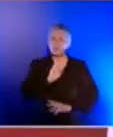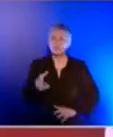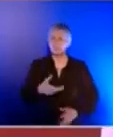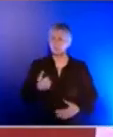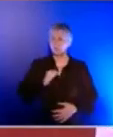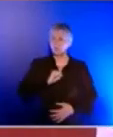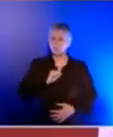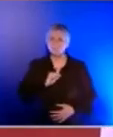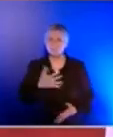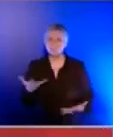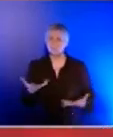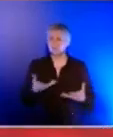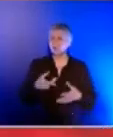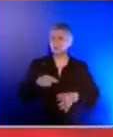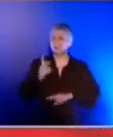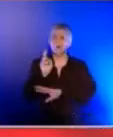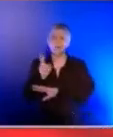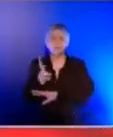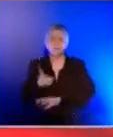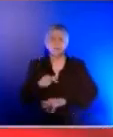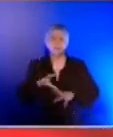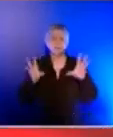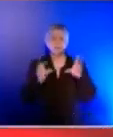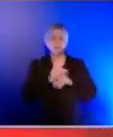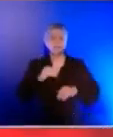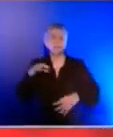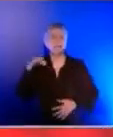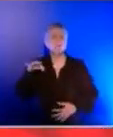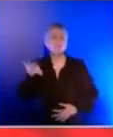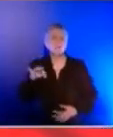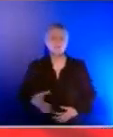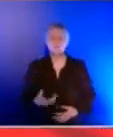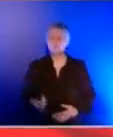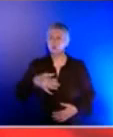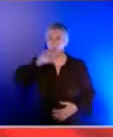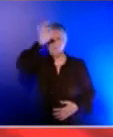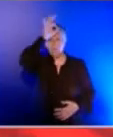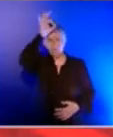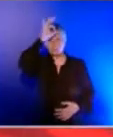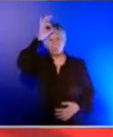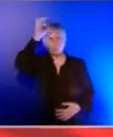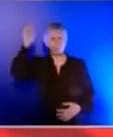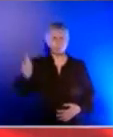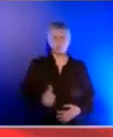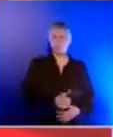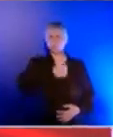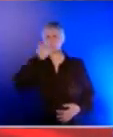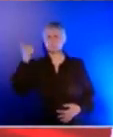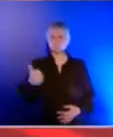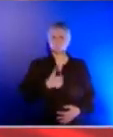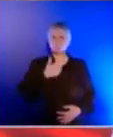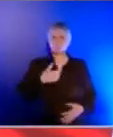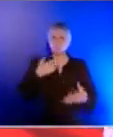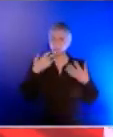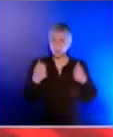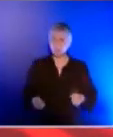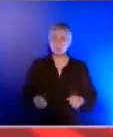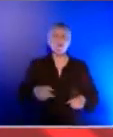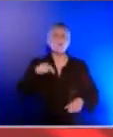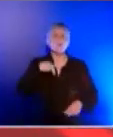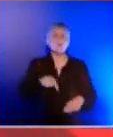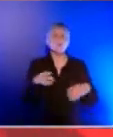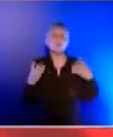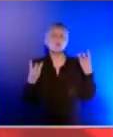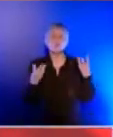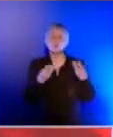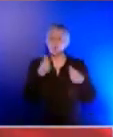ομοφοβία, σεξισμός, μισογυνισμός, αστυνομικός αυταρχισμός είναι ακριβώς τα ιδεολογικά όπλα που κινητοποιεί